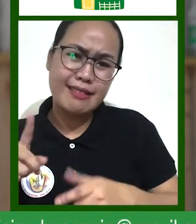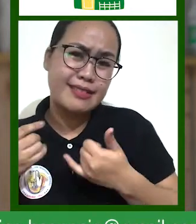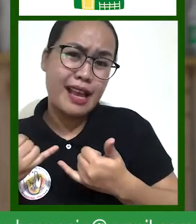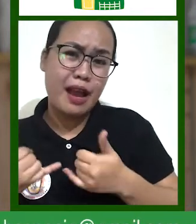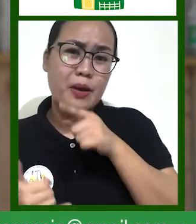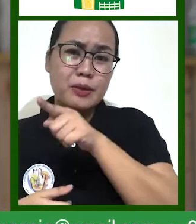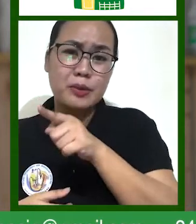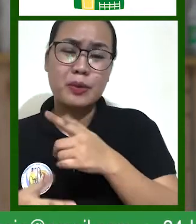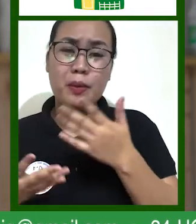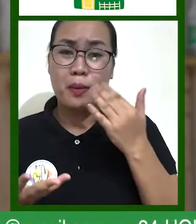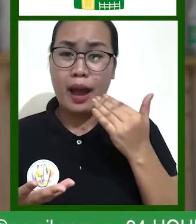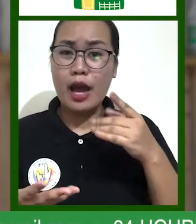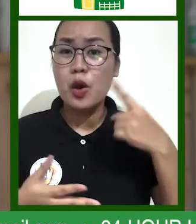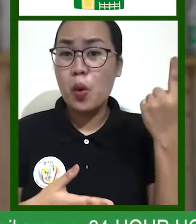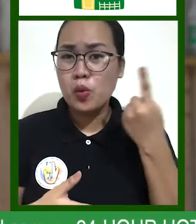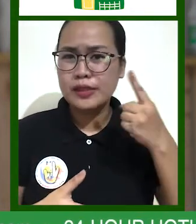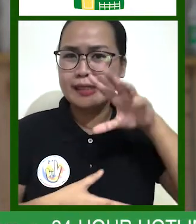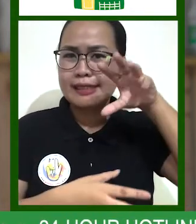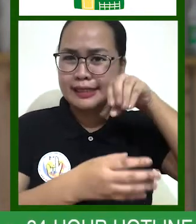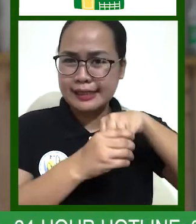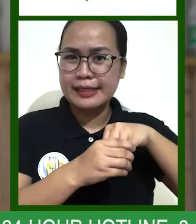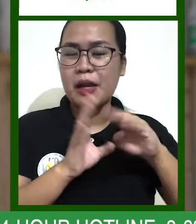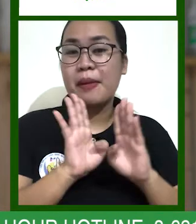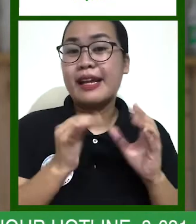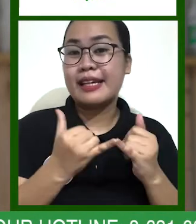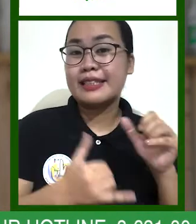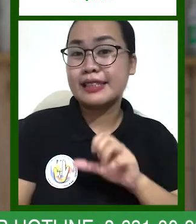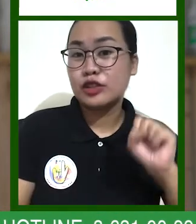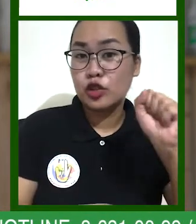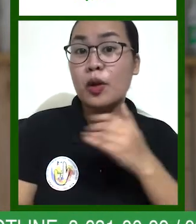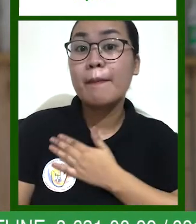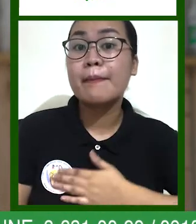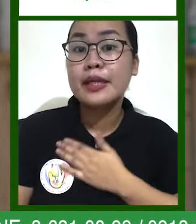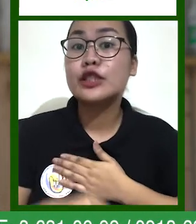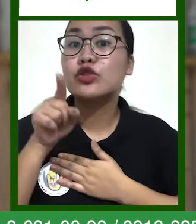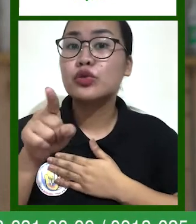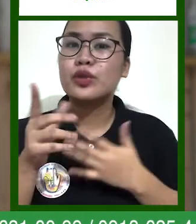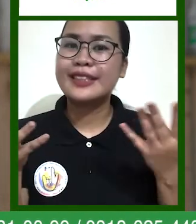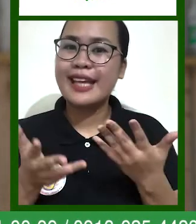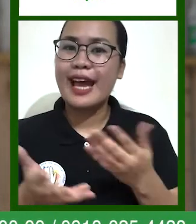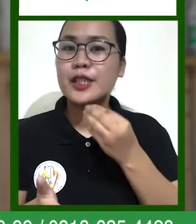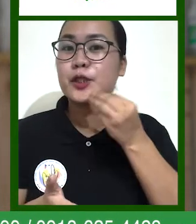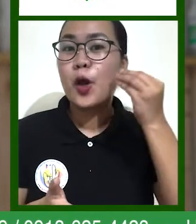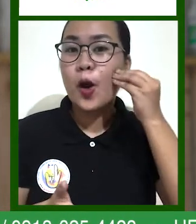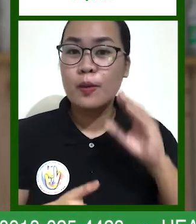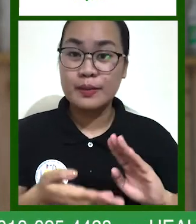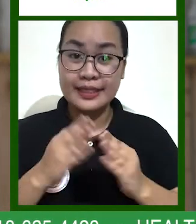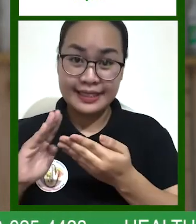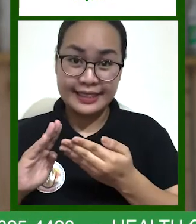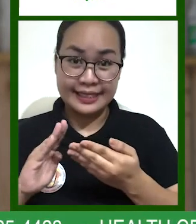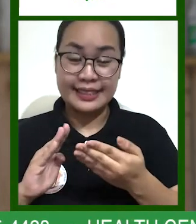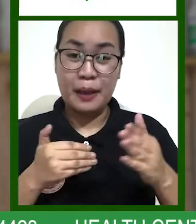muna sa ngayon, ano? Siguro mas mainam na mag-inquire po tayo dun sa kung saan tayong city nakatira, Na nang siya ganun